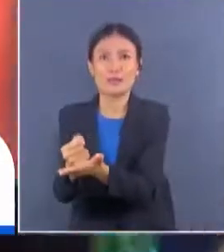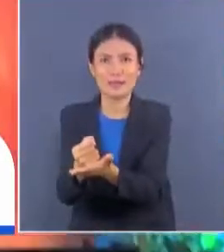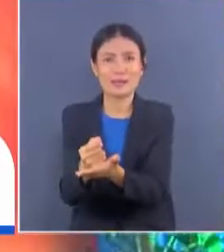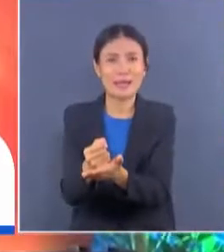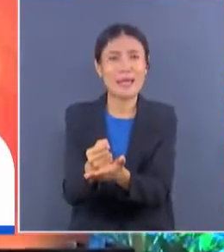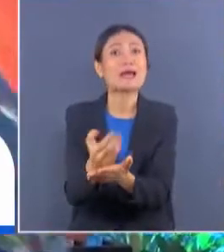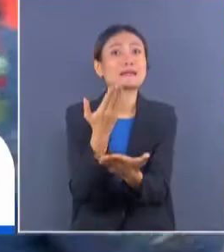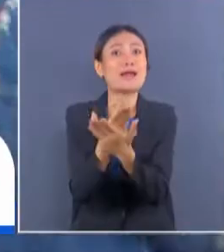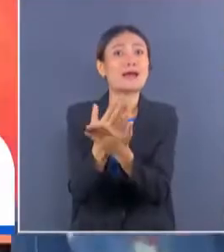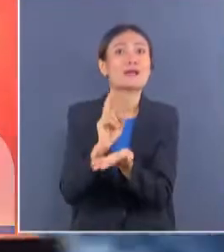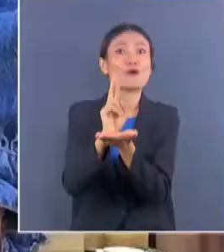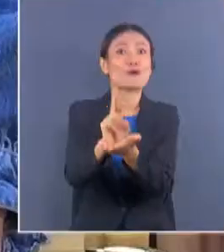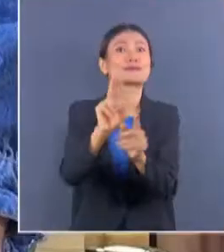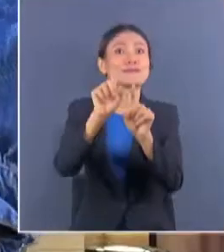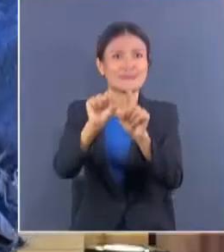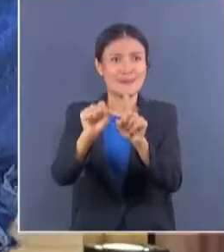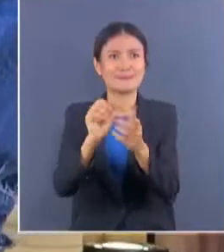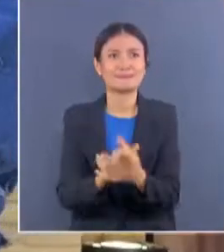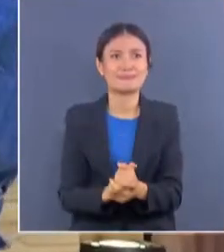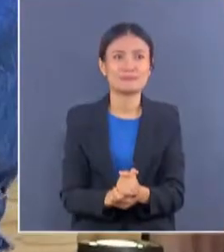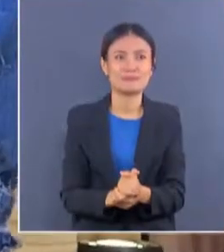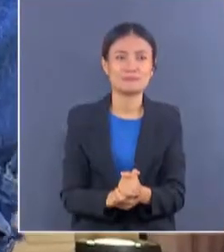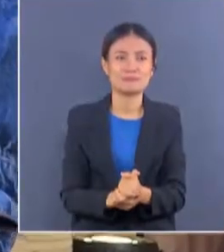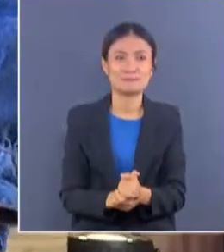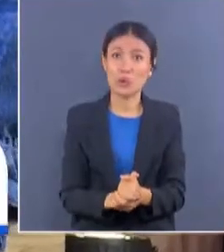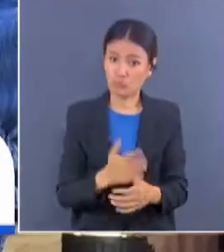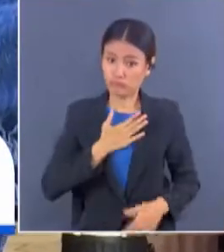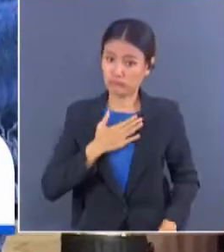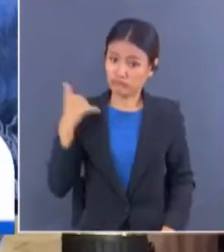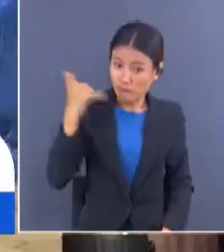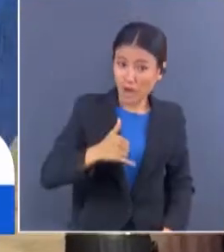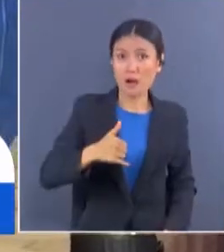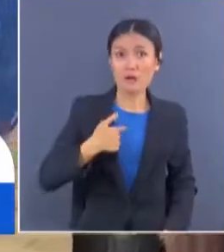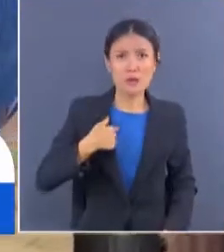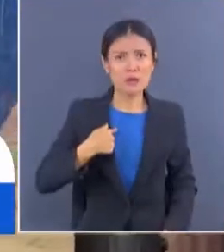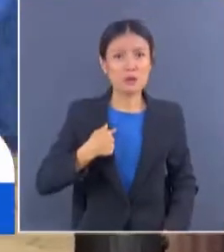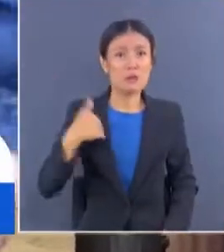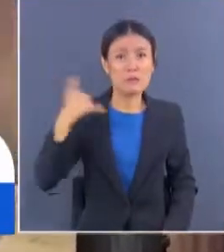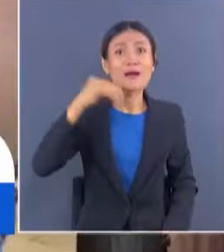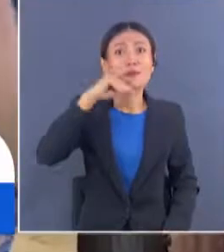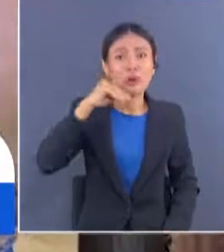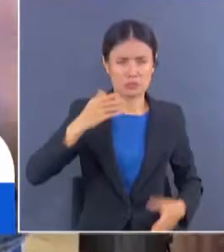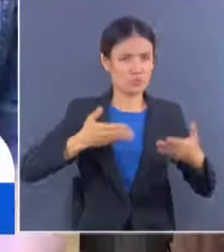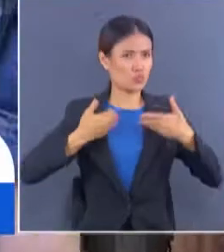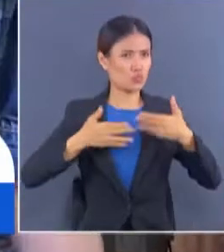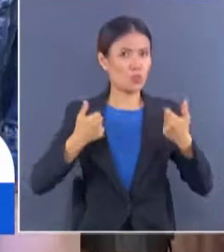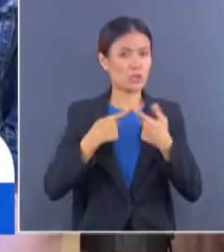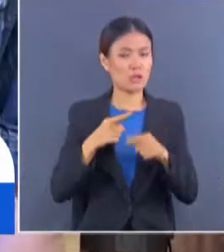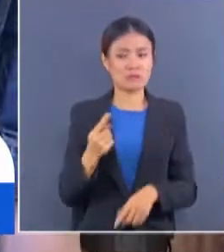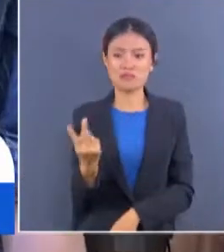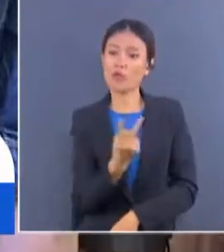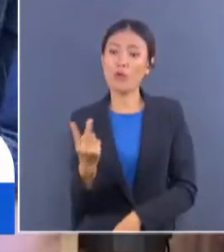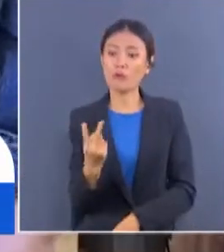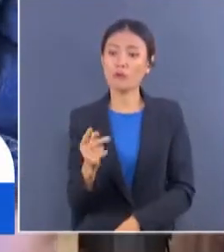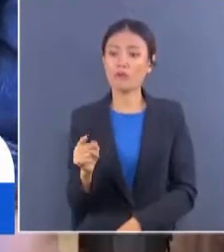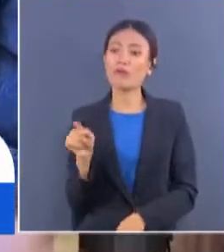หลักแสนค่ะ สนุกมากไม่ทุกครั้งที่มารายการนี้คือสนุกทุกครั้งอยู่แล้วแต่ว่า2คนนี้เนี่ยเขาคือเปิดซิ